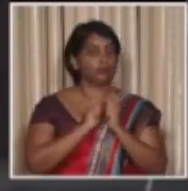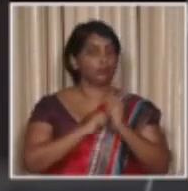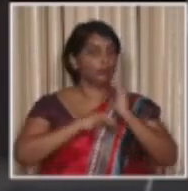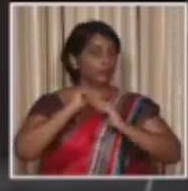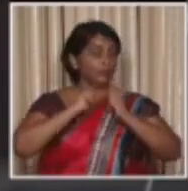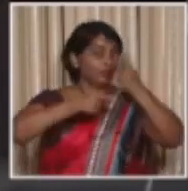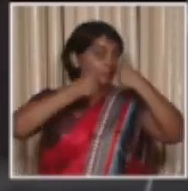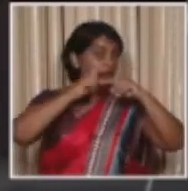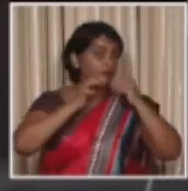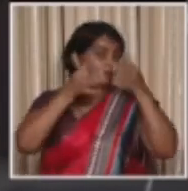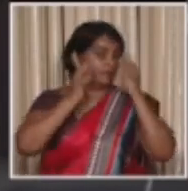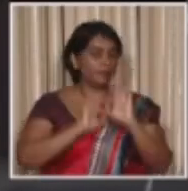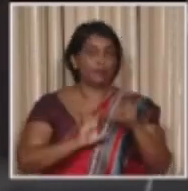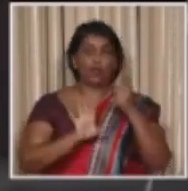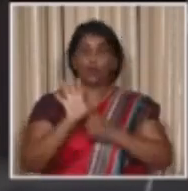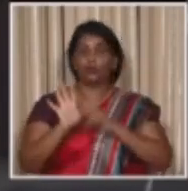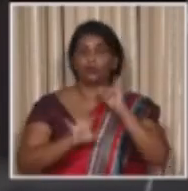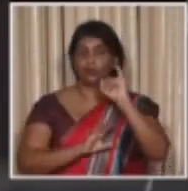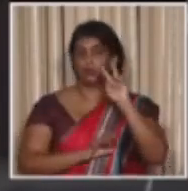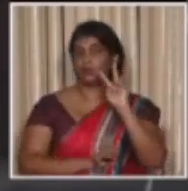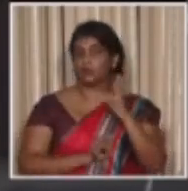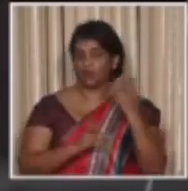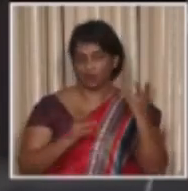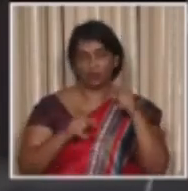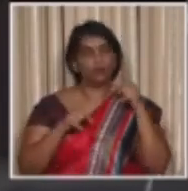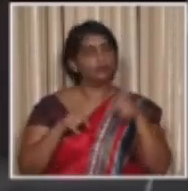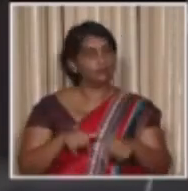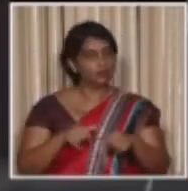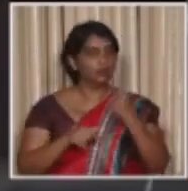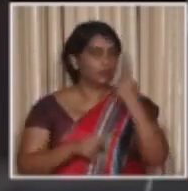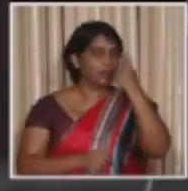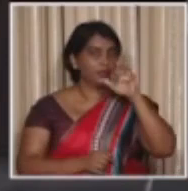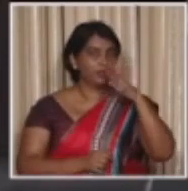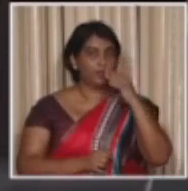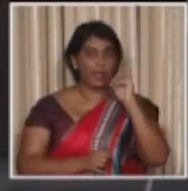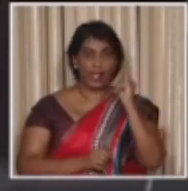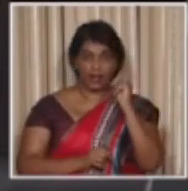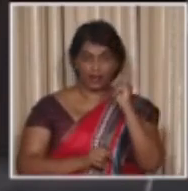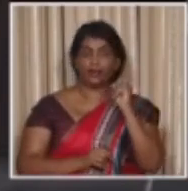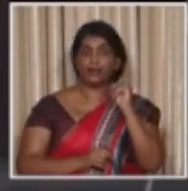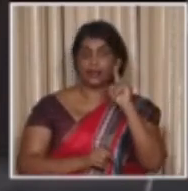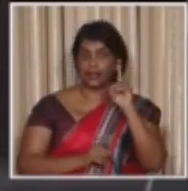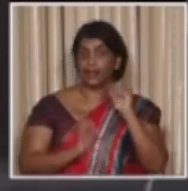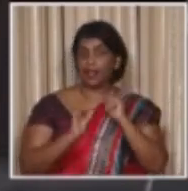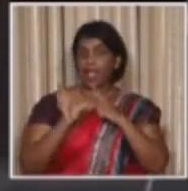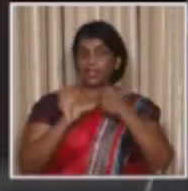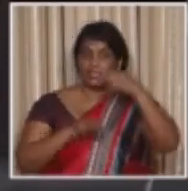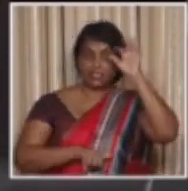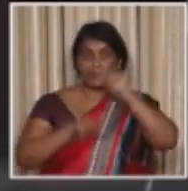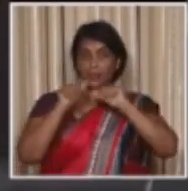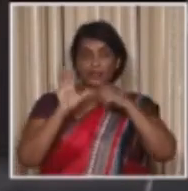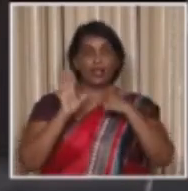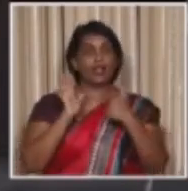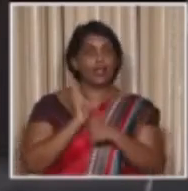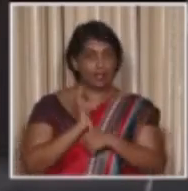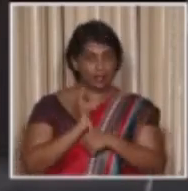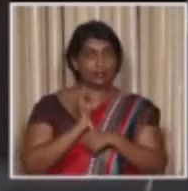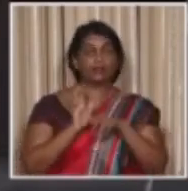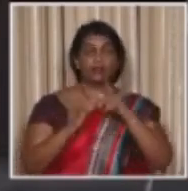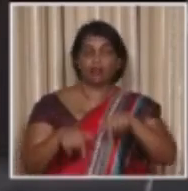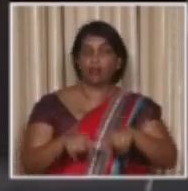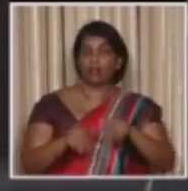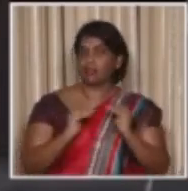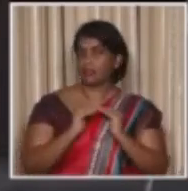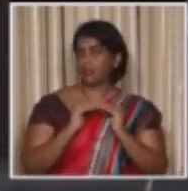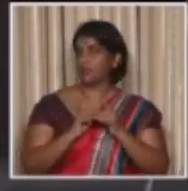ක්‍රමානුකූල සංශෝධනයක් වෙලා නැහැ අවුරුදු 62ටම. ඒ නිසා වර්තමානයේ 1961 මේ ආයුර්වේද පනත විශාල සංශෝධනයකට මෙන්න අදට